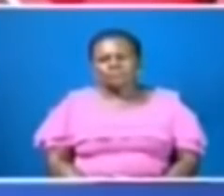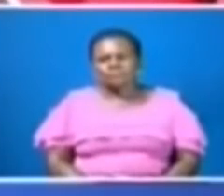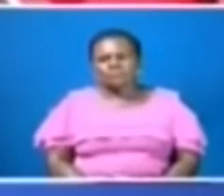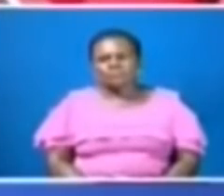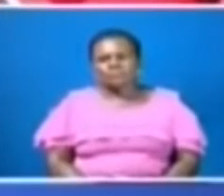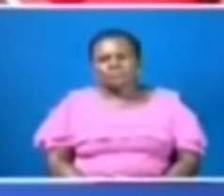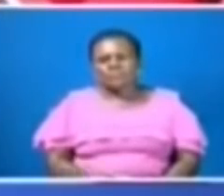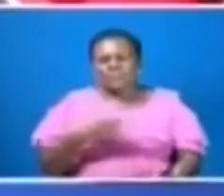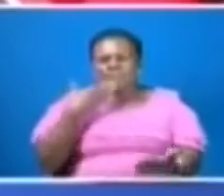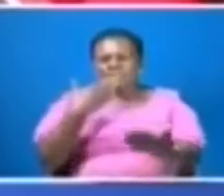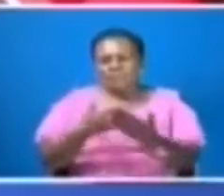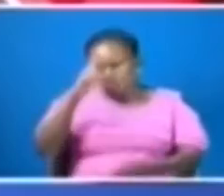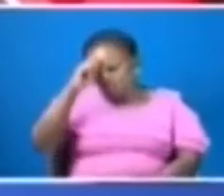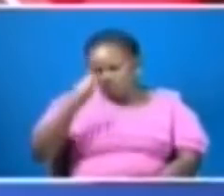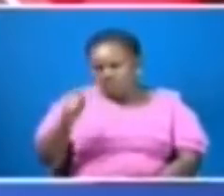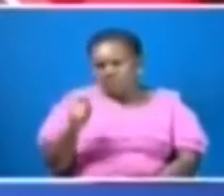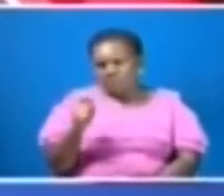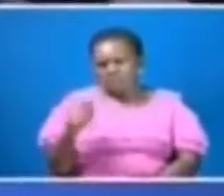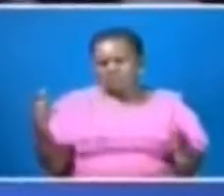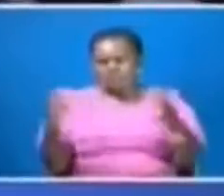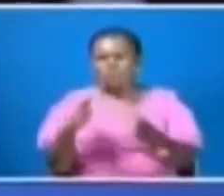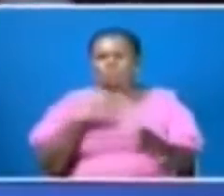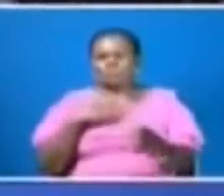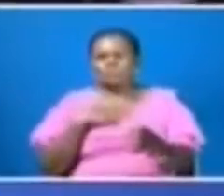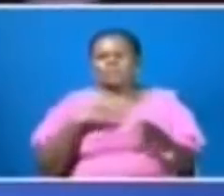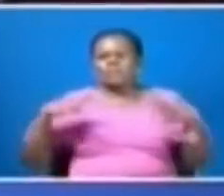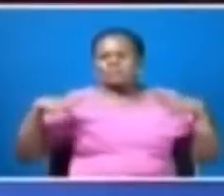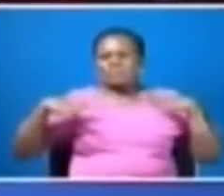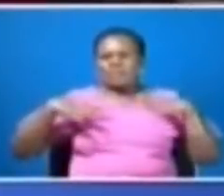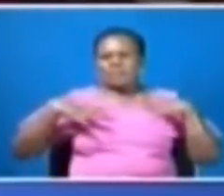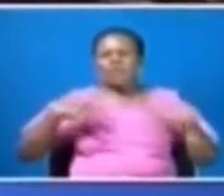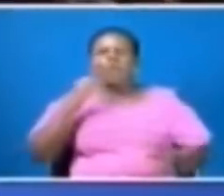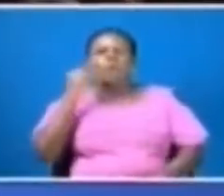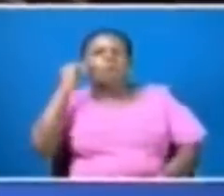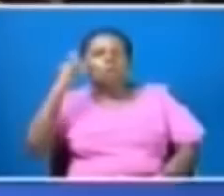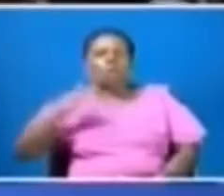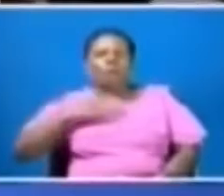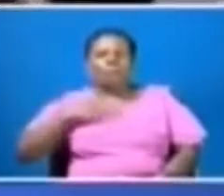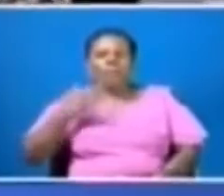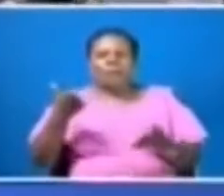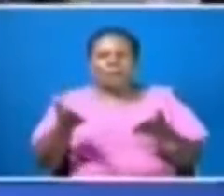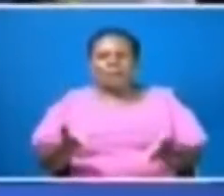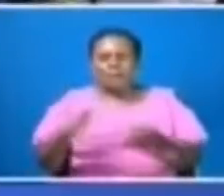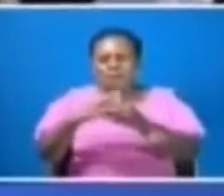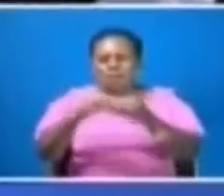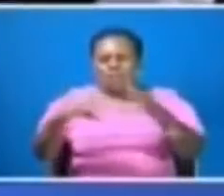Asante sana kwa heshima hiyo uliotupatia kama wa Mijikenda. Tunajivunia, tuko nyumbani na tuko hapa kufariji familia.